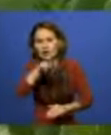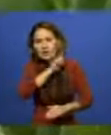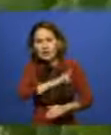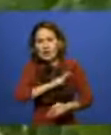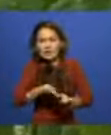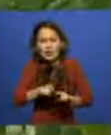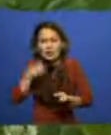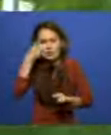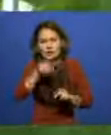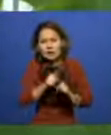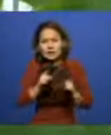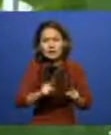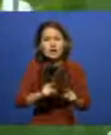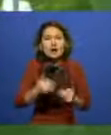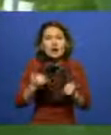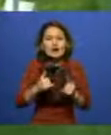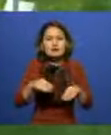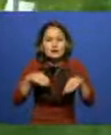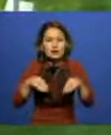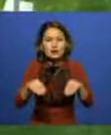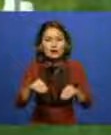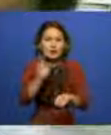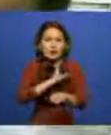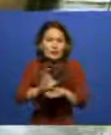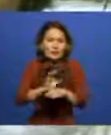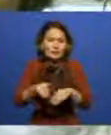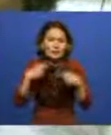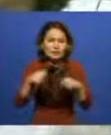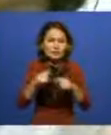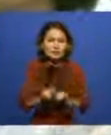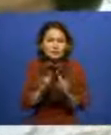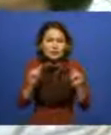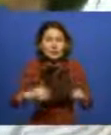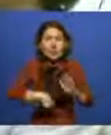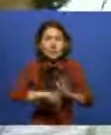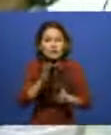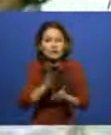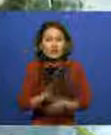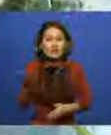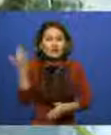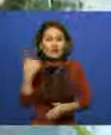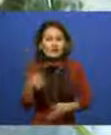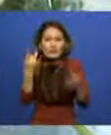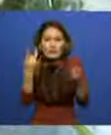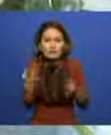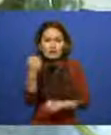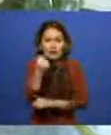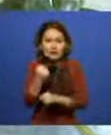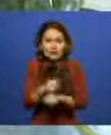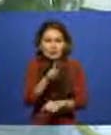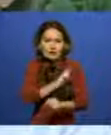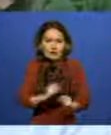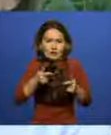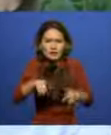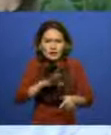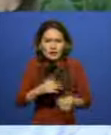жылдар ішінде өндірісте едәуір өркендеп, өзінің қызметі өскен. Алғашында жылжайға қарапайым жұмысшы болып орналасқан ол, бүгінде бүкіл өндіріс аумағын басқарып